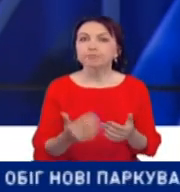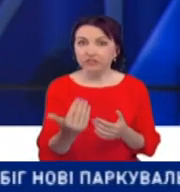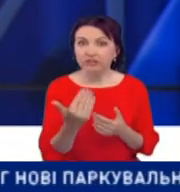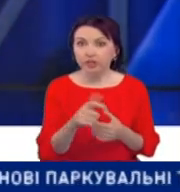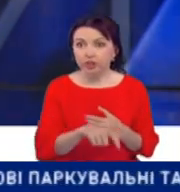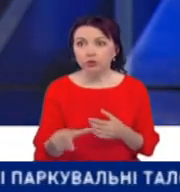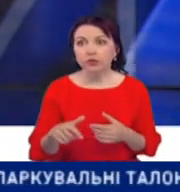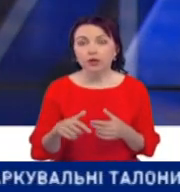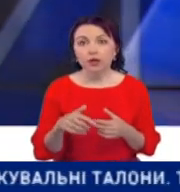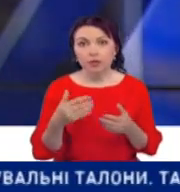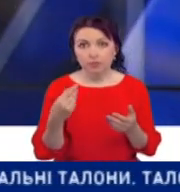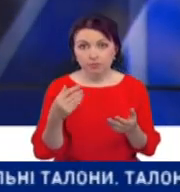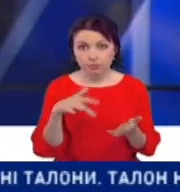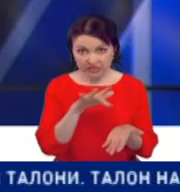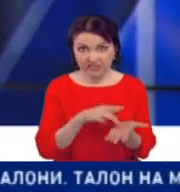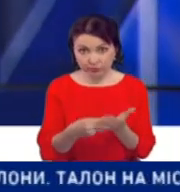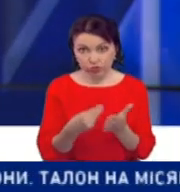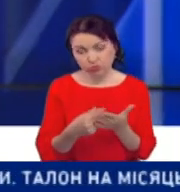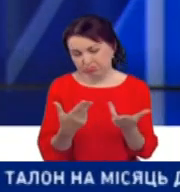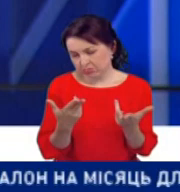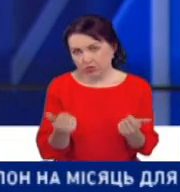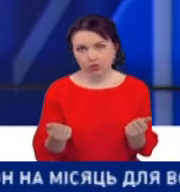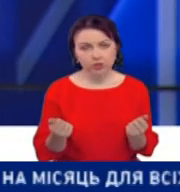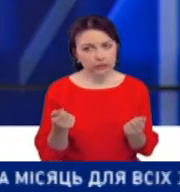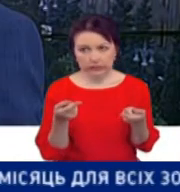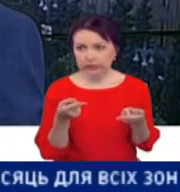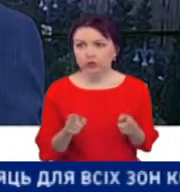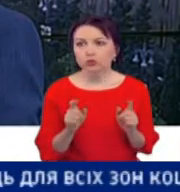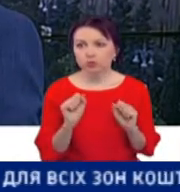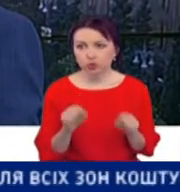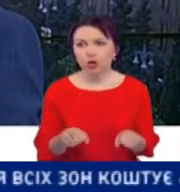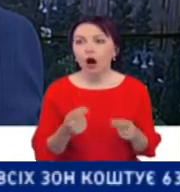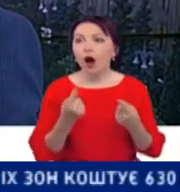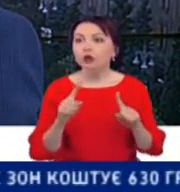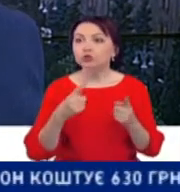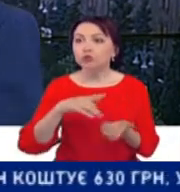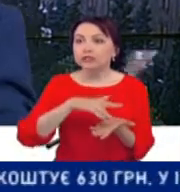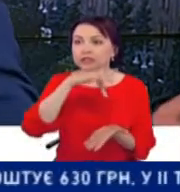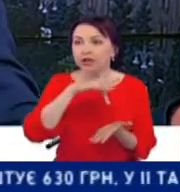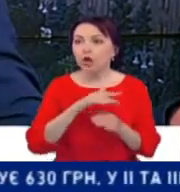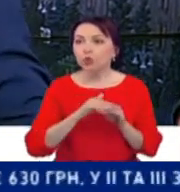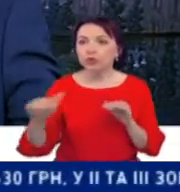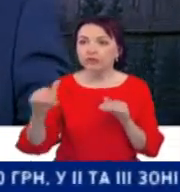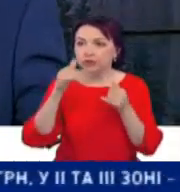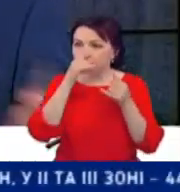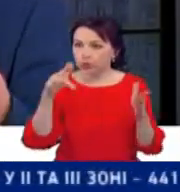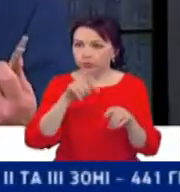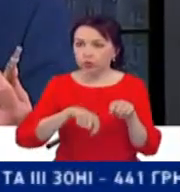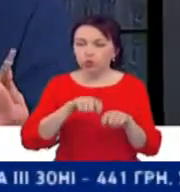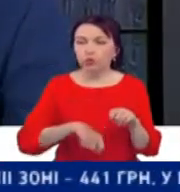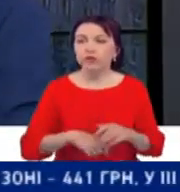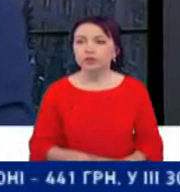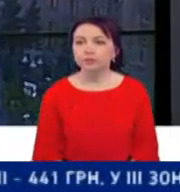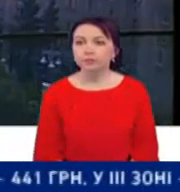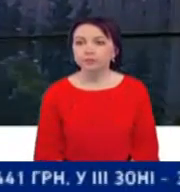люди. Місцевий бюджет? Так, абсолютно. Звісно, звісно. Зараз... А чому на центральному рівні не можна це проконтролювати? Чому самі військові, як ви думаєте,